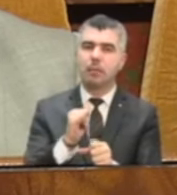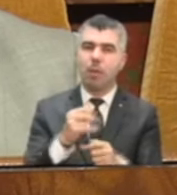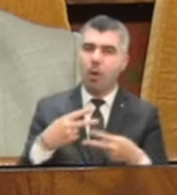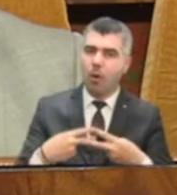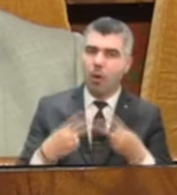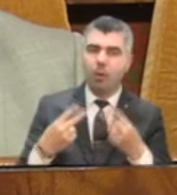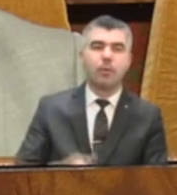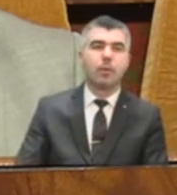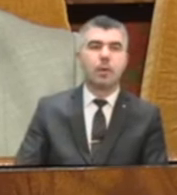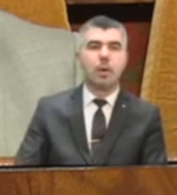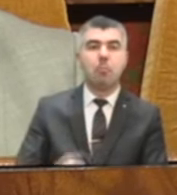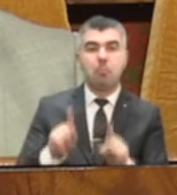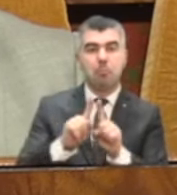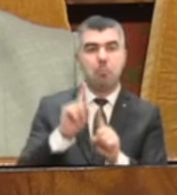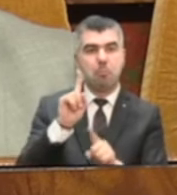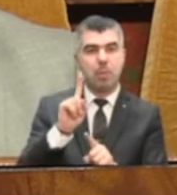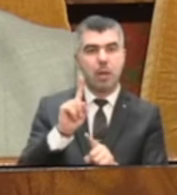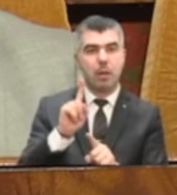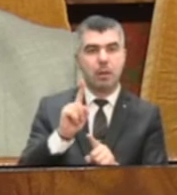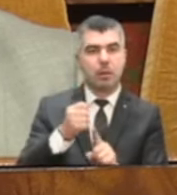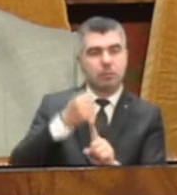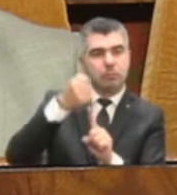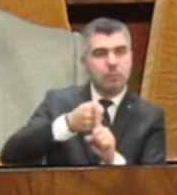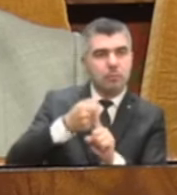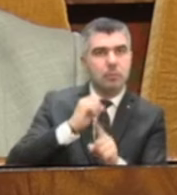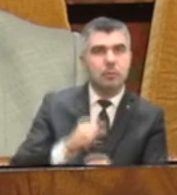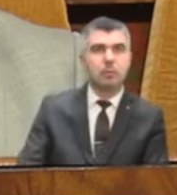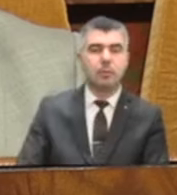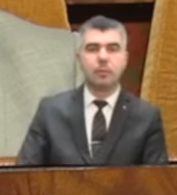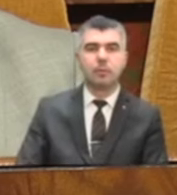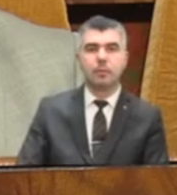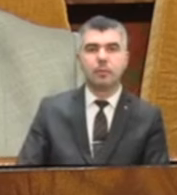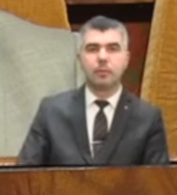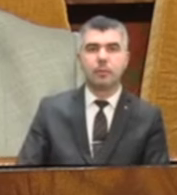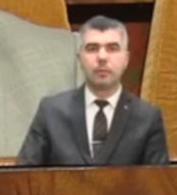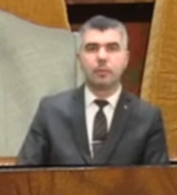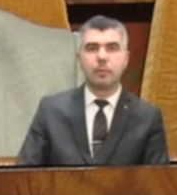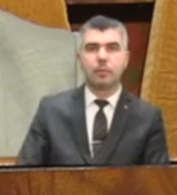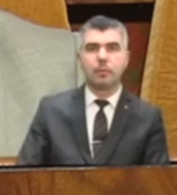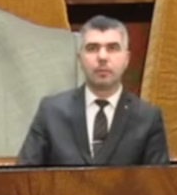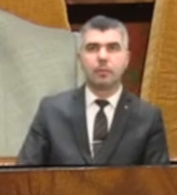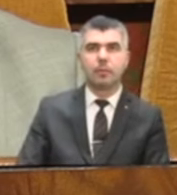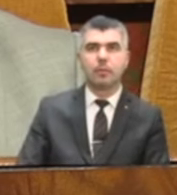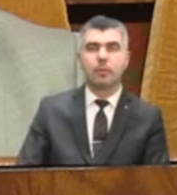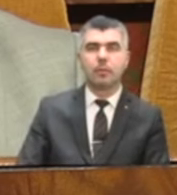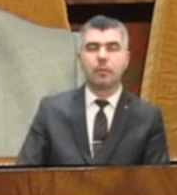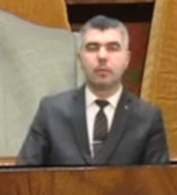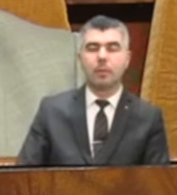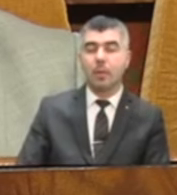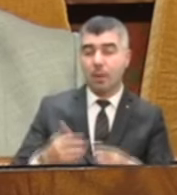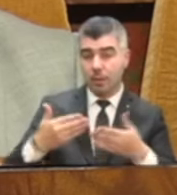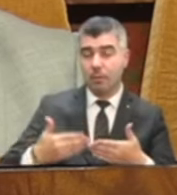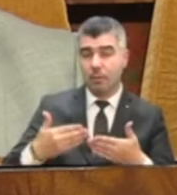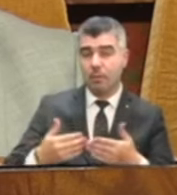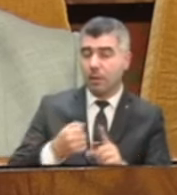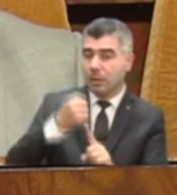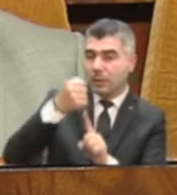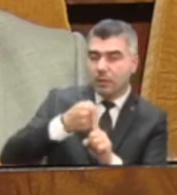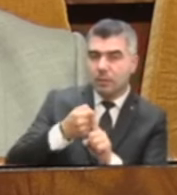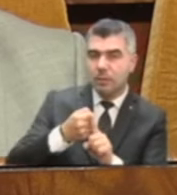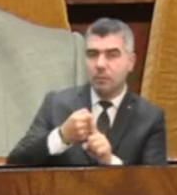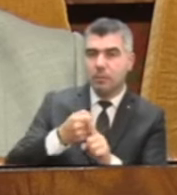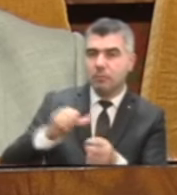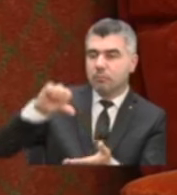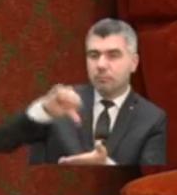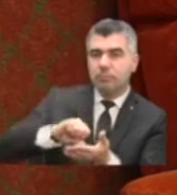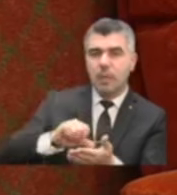المجهودات اللي تفضل السيد نائب. المجهودات اللي تشتغلوا على الصعيد